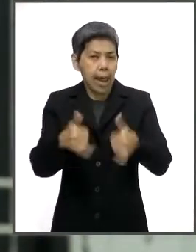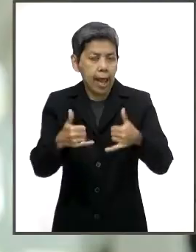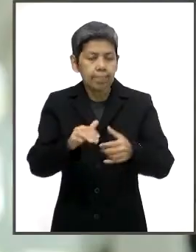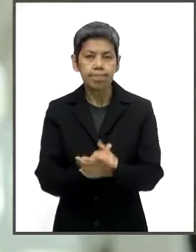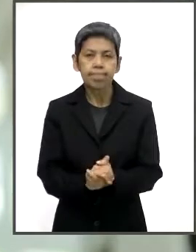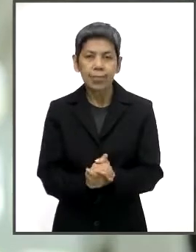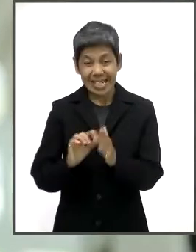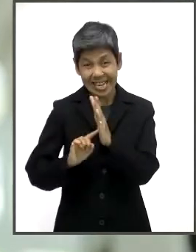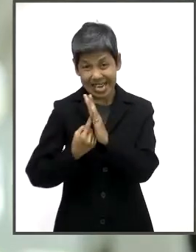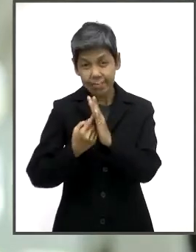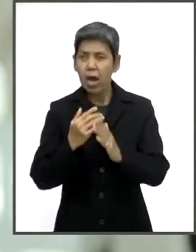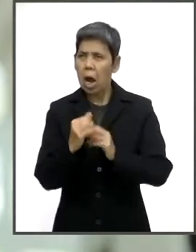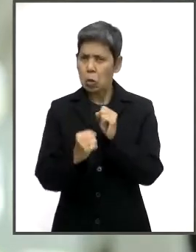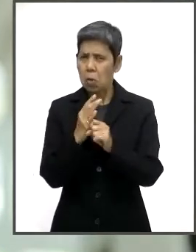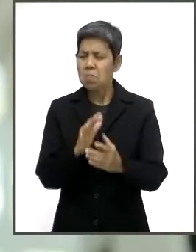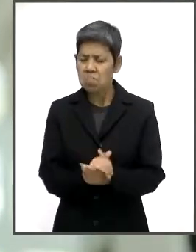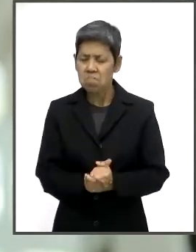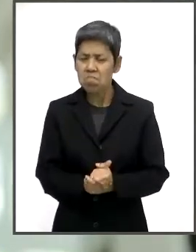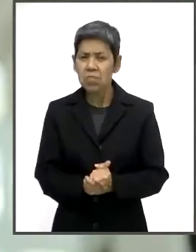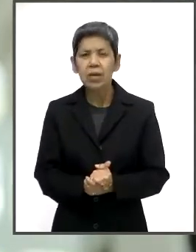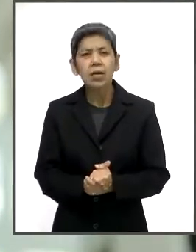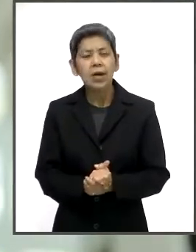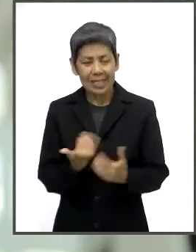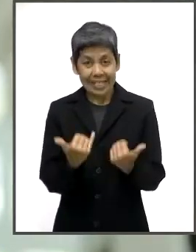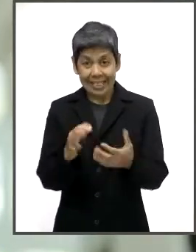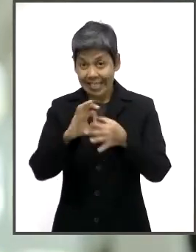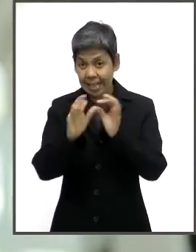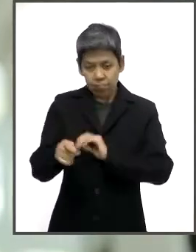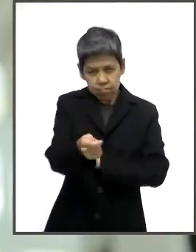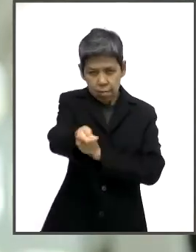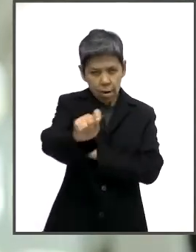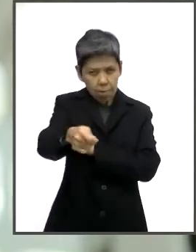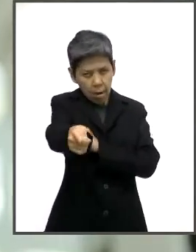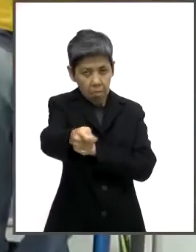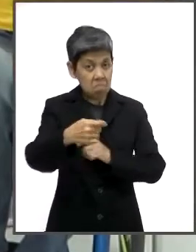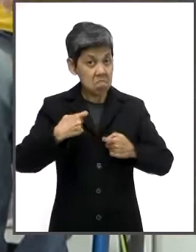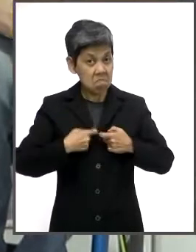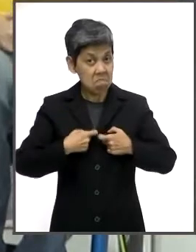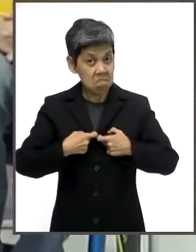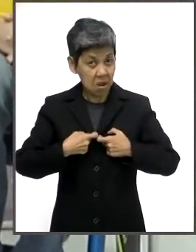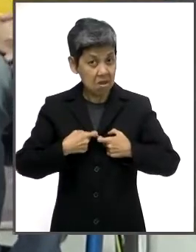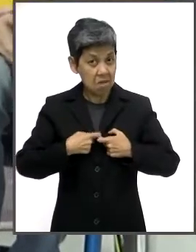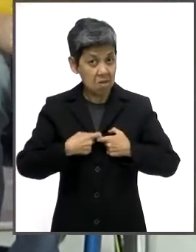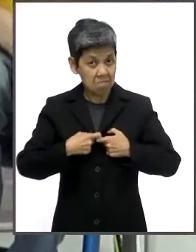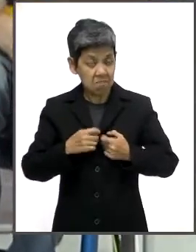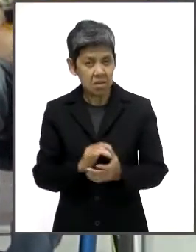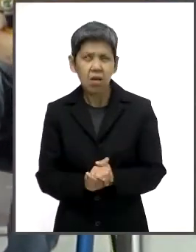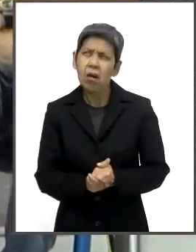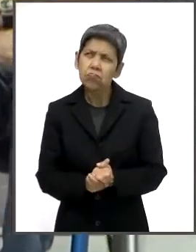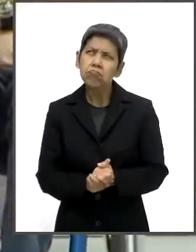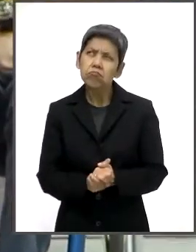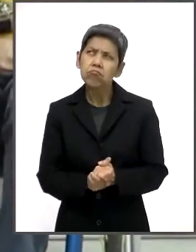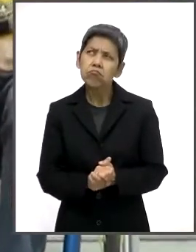ค่ะแล้วพอจุดเริ่มต้นนี่ก็อายุเยอะเหมือนกัน ฮะทีเนี้ยพอเราเริ่มกีฬาฟันดาบเนี่ยยากมั้ยพี่ตอนที่เราเริ่มครั้งแรก